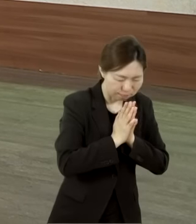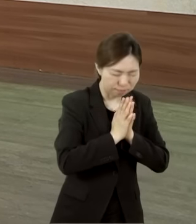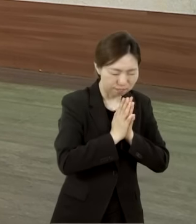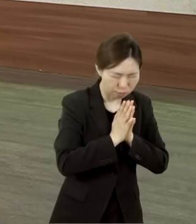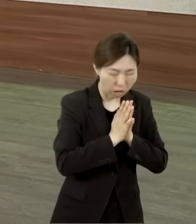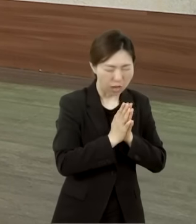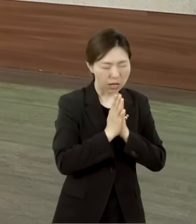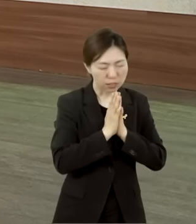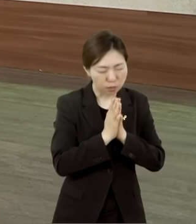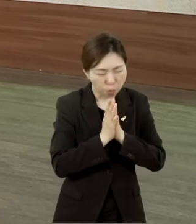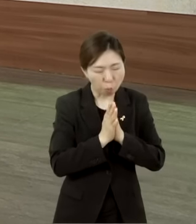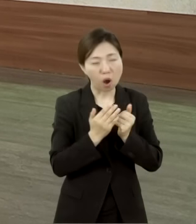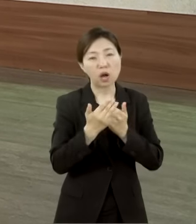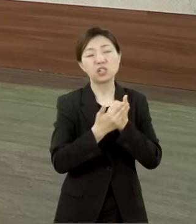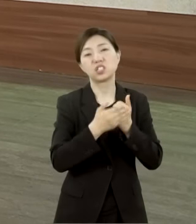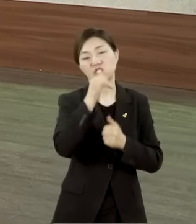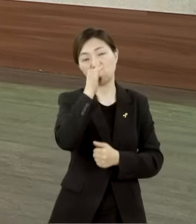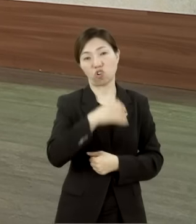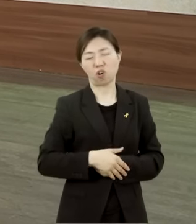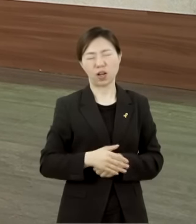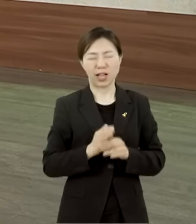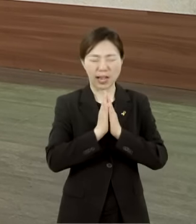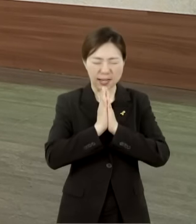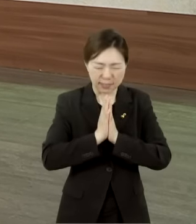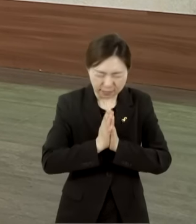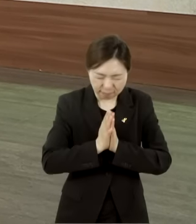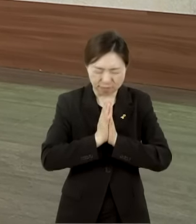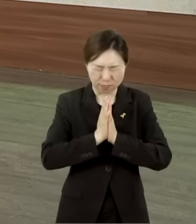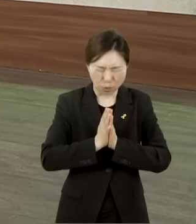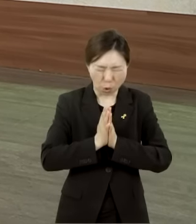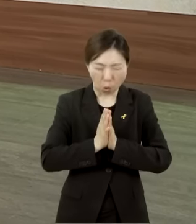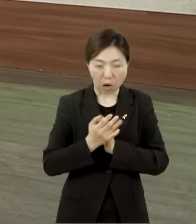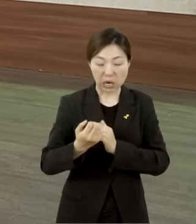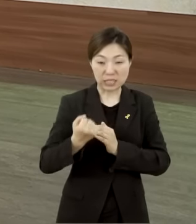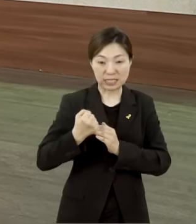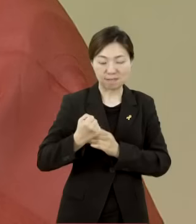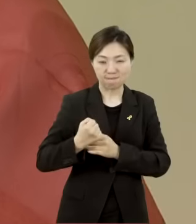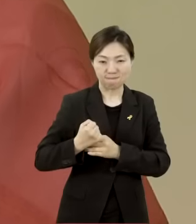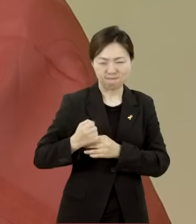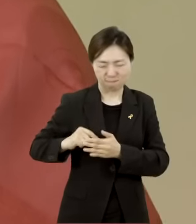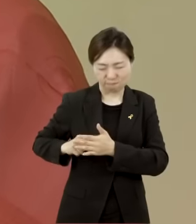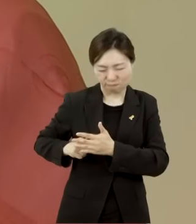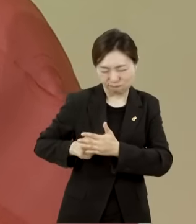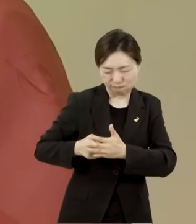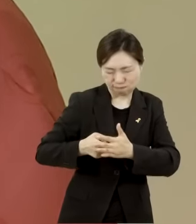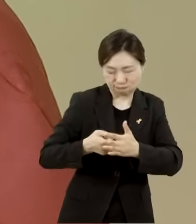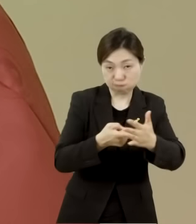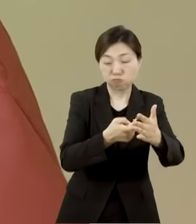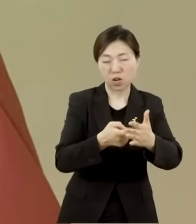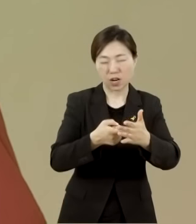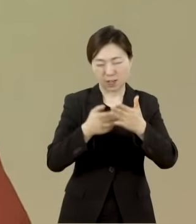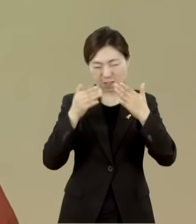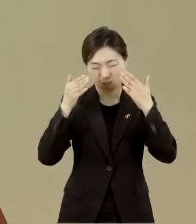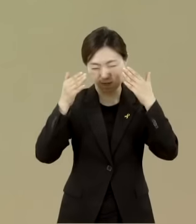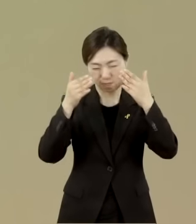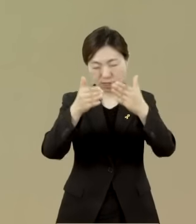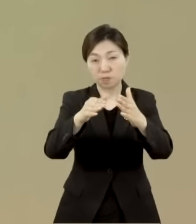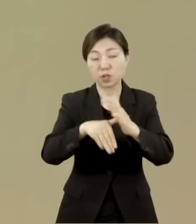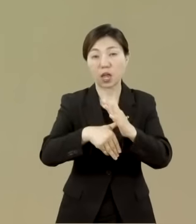하셨다가 기도하고 기도하면서 뭔가 좀 맛을 보셨나 봐요 기도의 힘이 딱 붙어 가지고